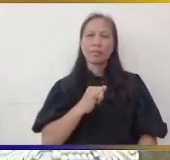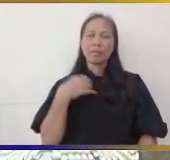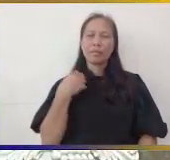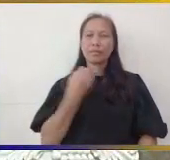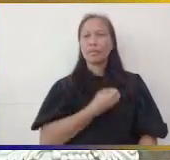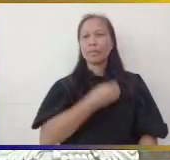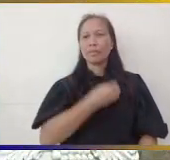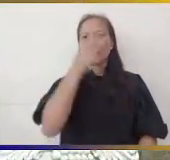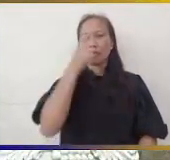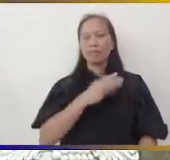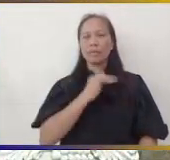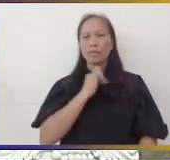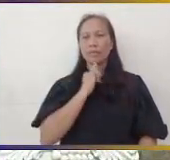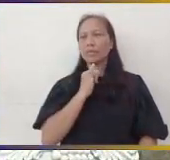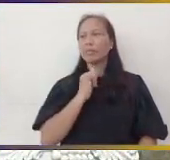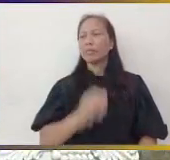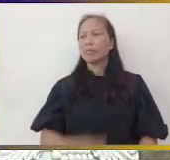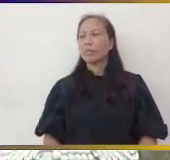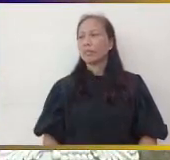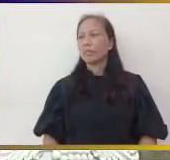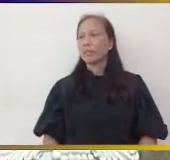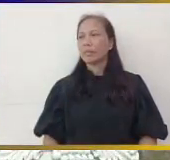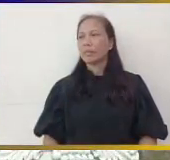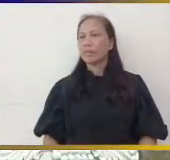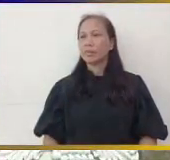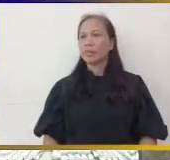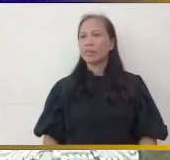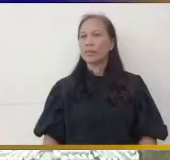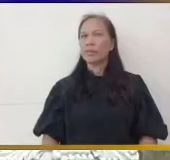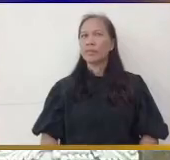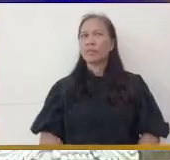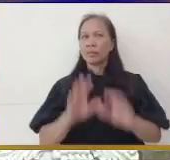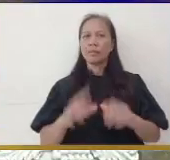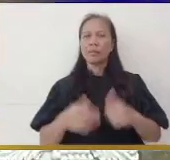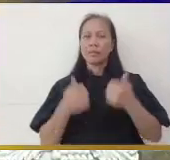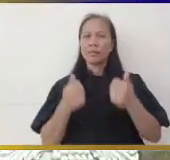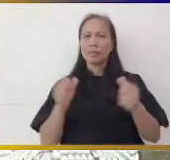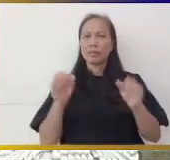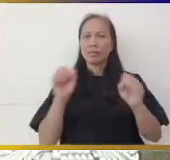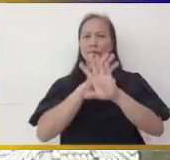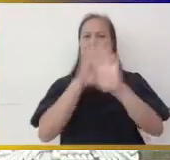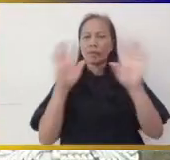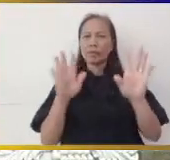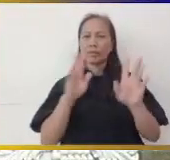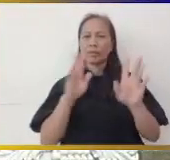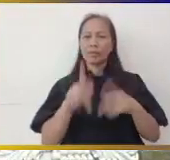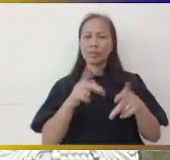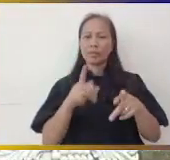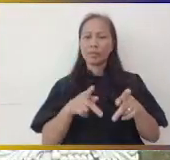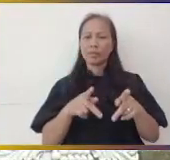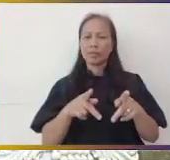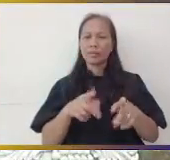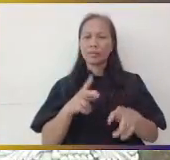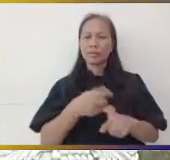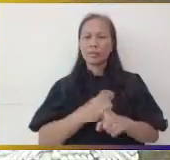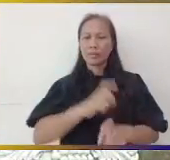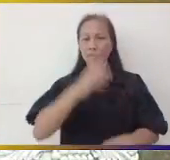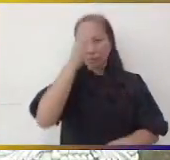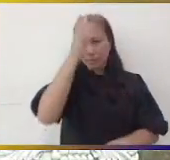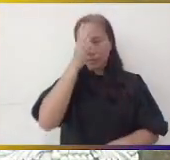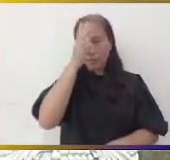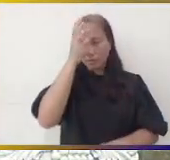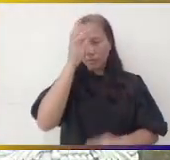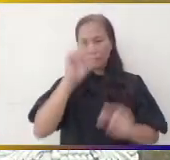see Paano n nagkaroon ng kalinawan you see yong mga tao mula doon sa Catholic system